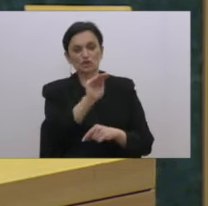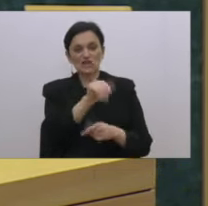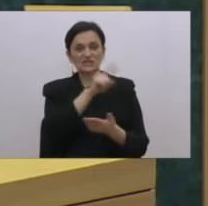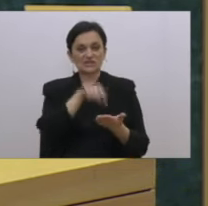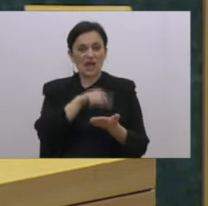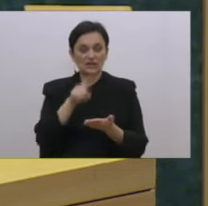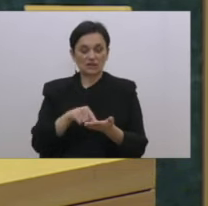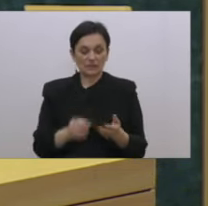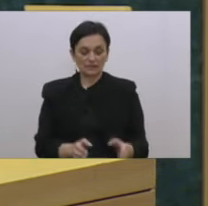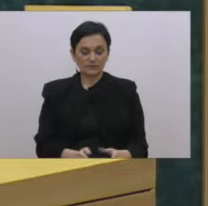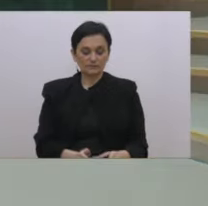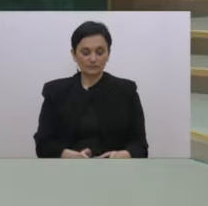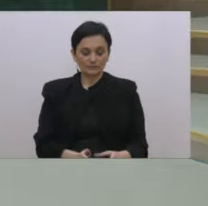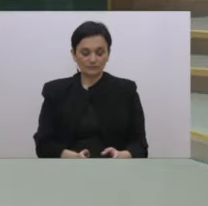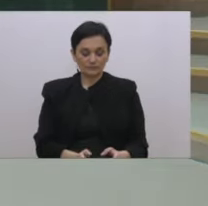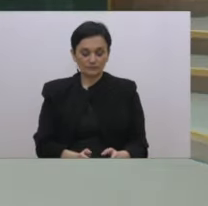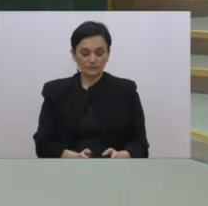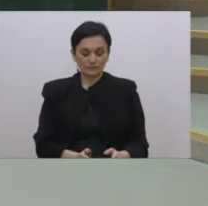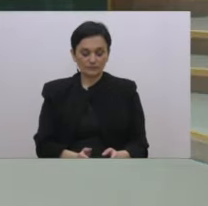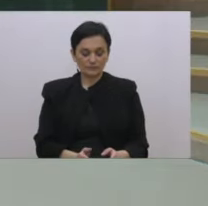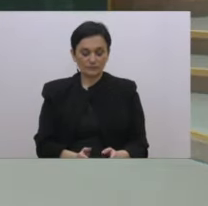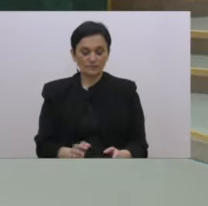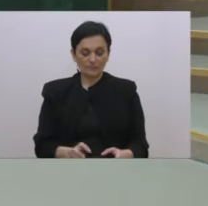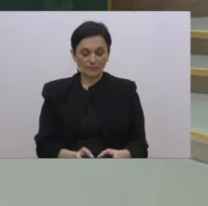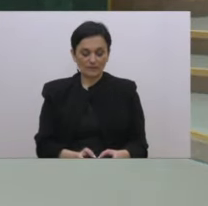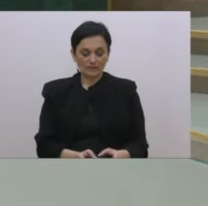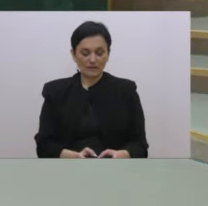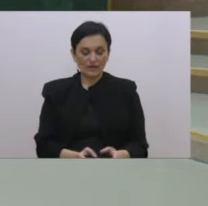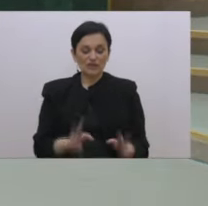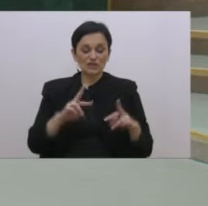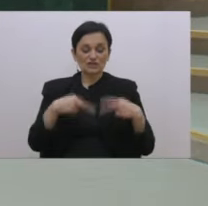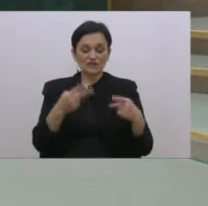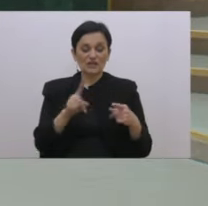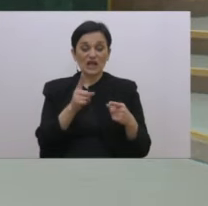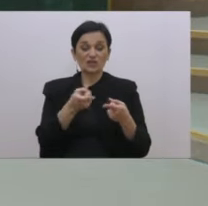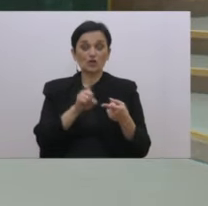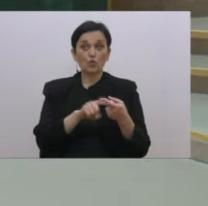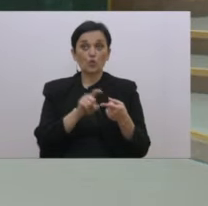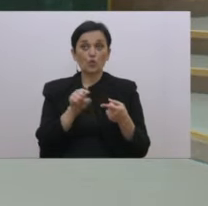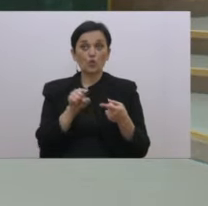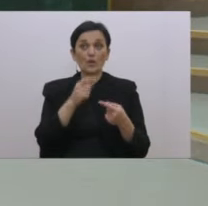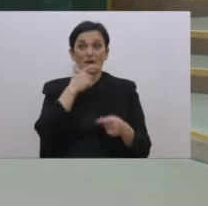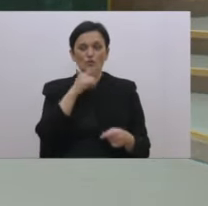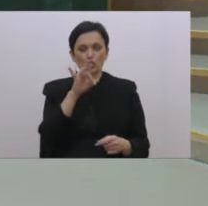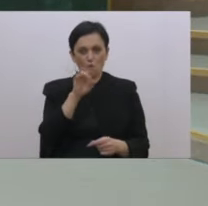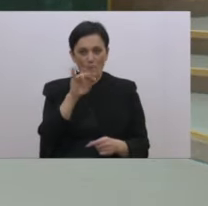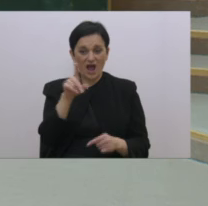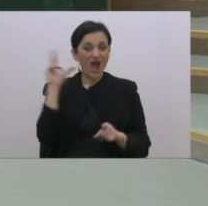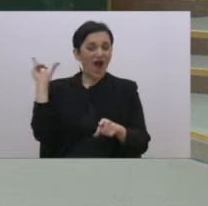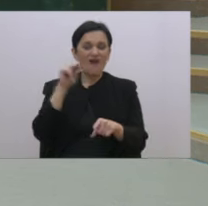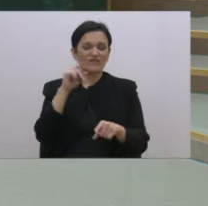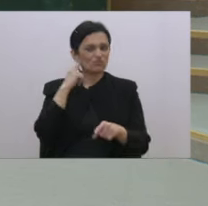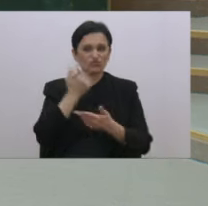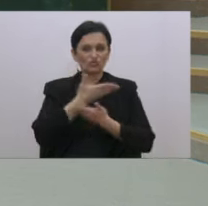საკითხების. რაც შეეხება წარმოდგენილ ცვლილებებს, ეს უკავშირდება ბატონო რომან, დამშვიდით